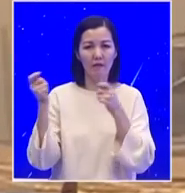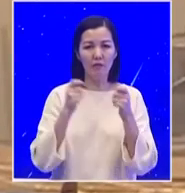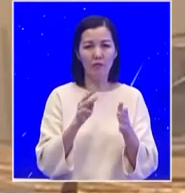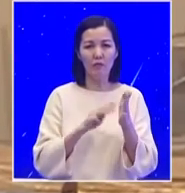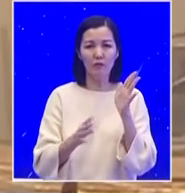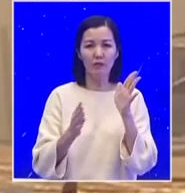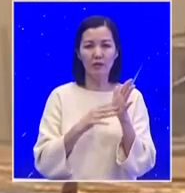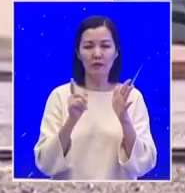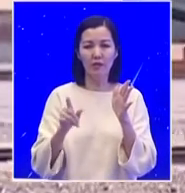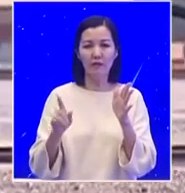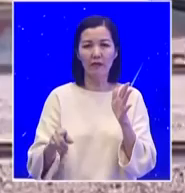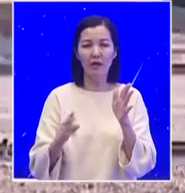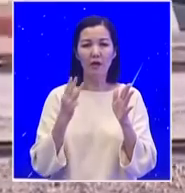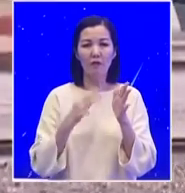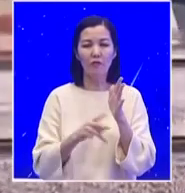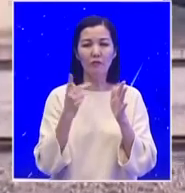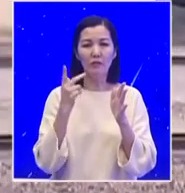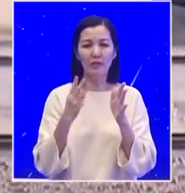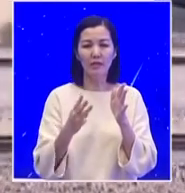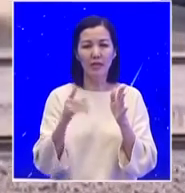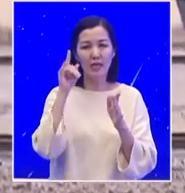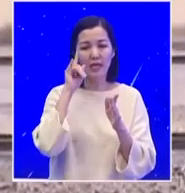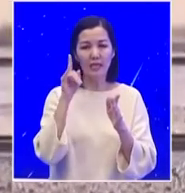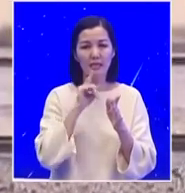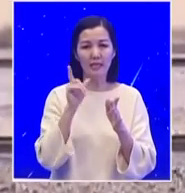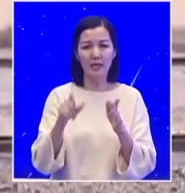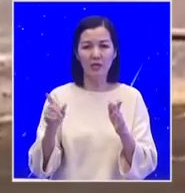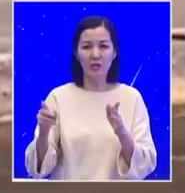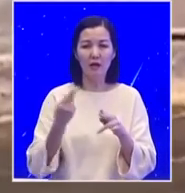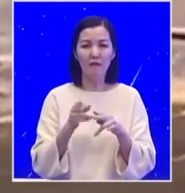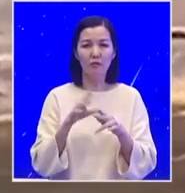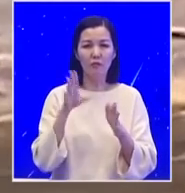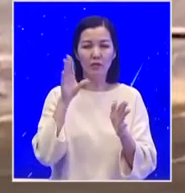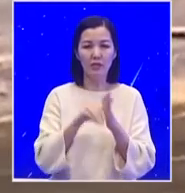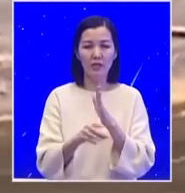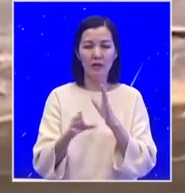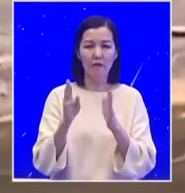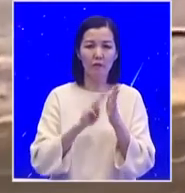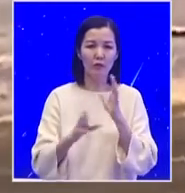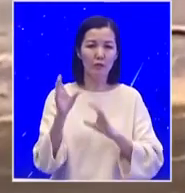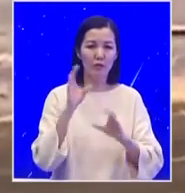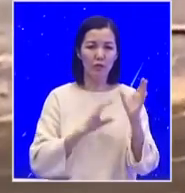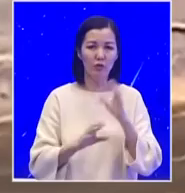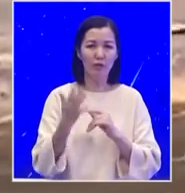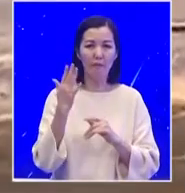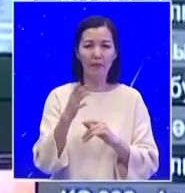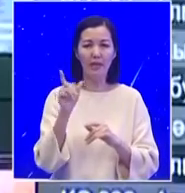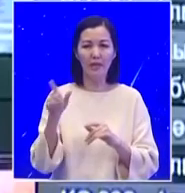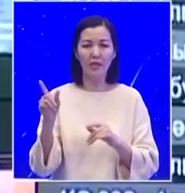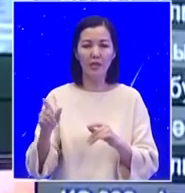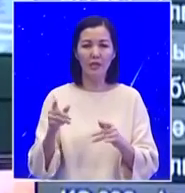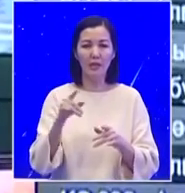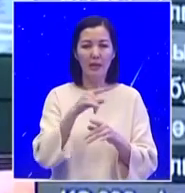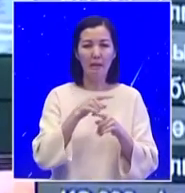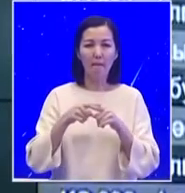эвакуировано 89 человек. Из них 83 – граждане Казахстана, в том числе 80 студентов. Также 5